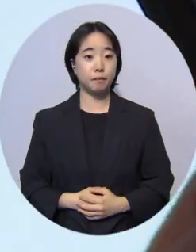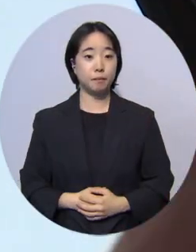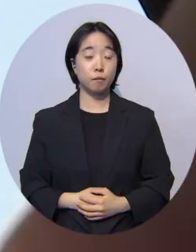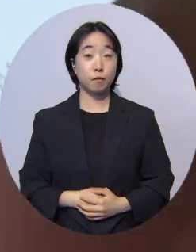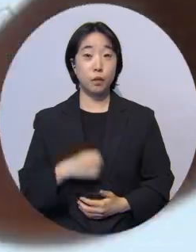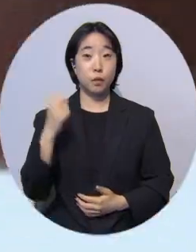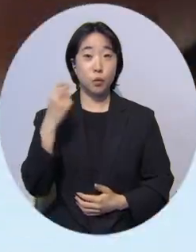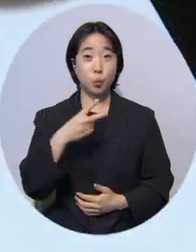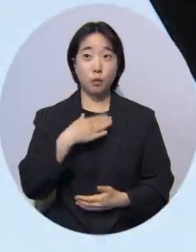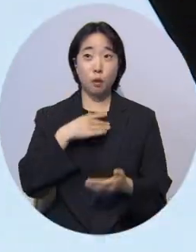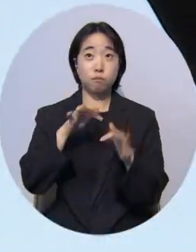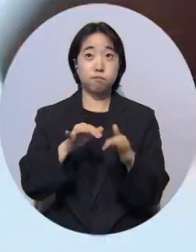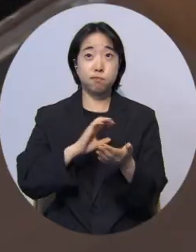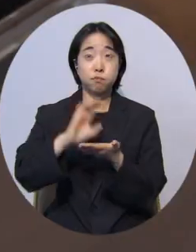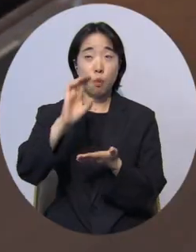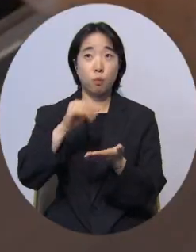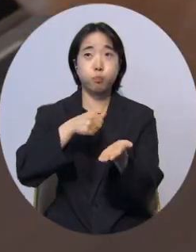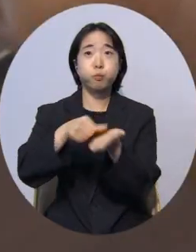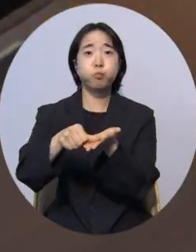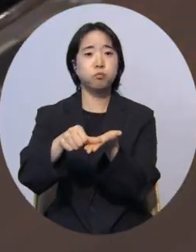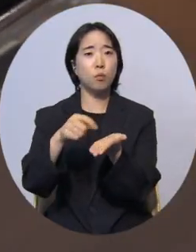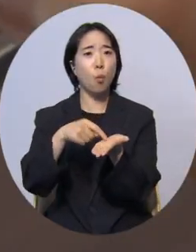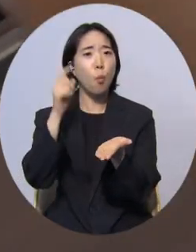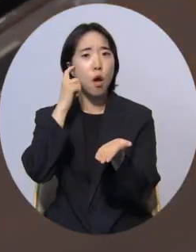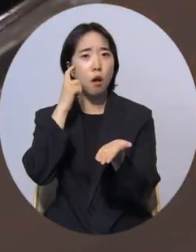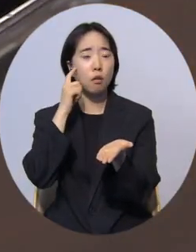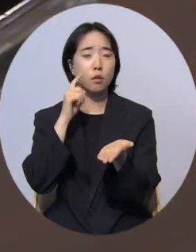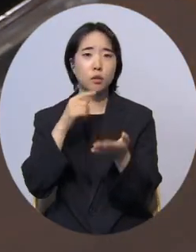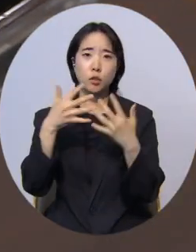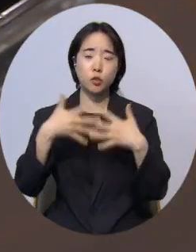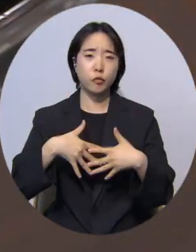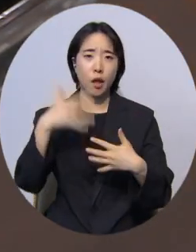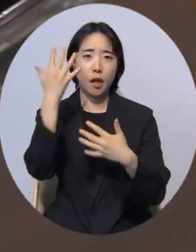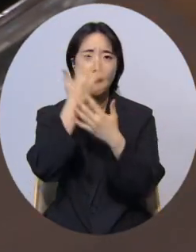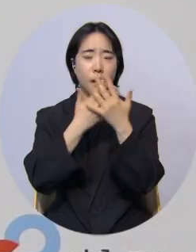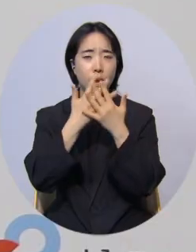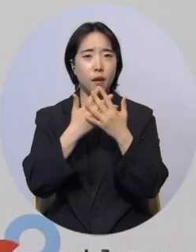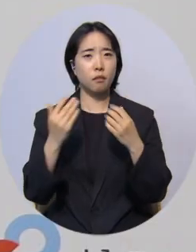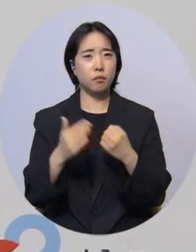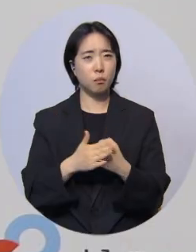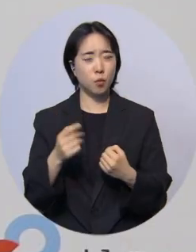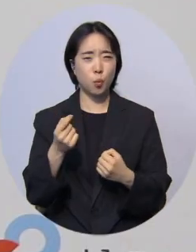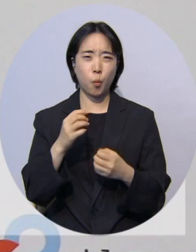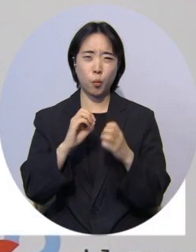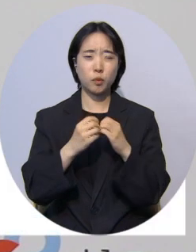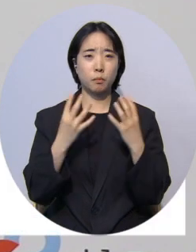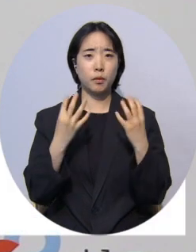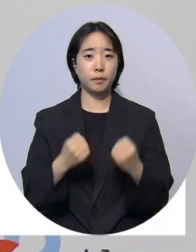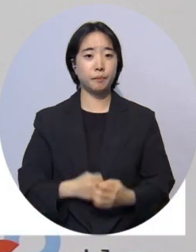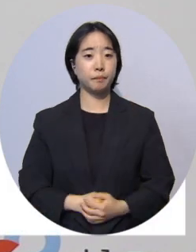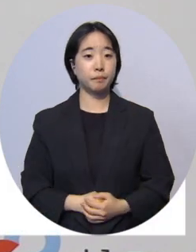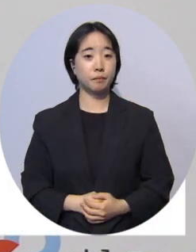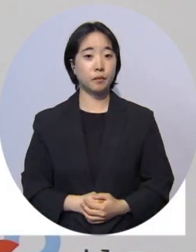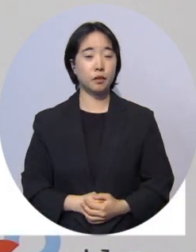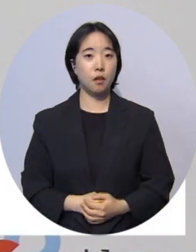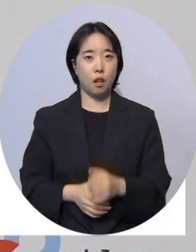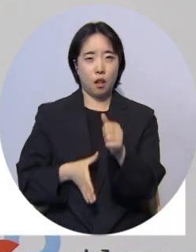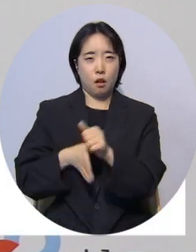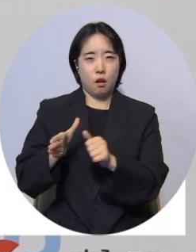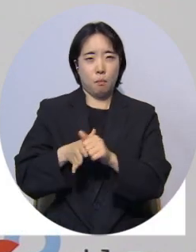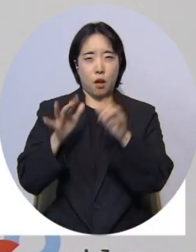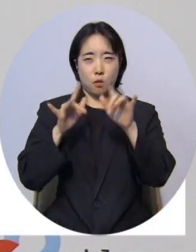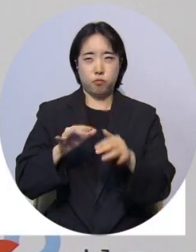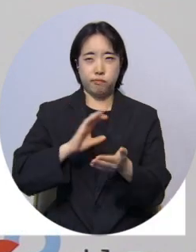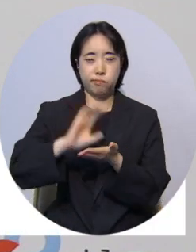기준이 모호해 권리 치매와 무관한 평가까지 차단될 우려도 있습니다 악성 리뷰 등으로 인한 입점 업체의